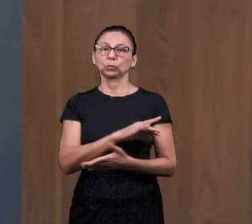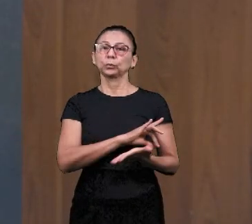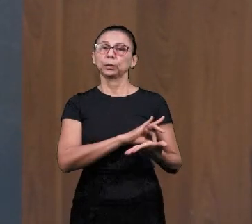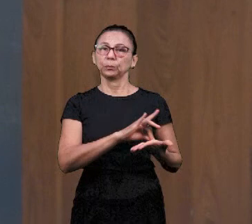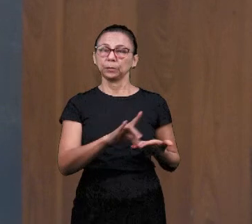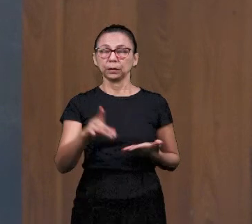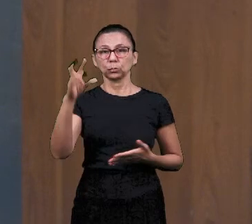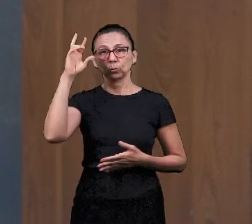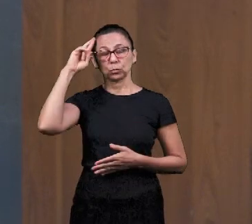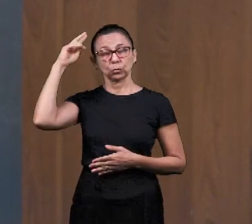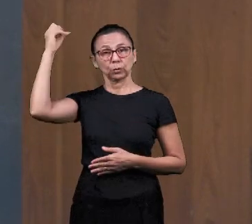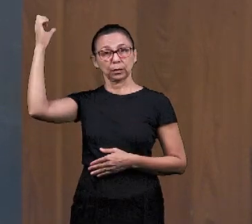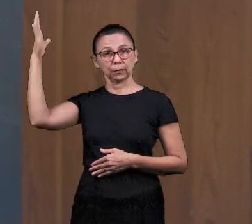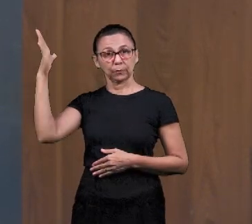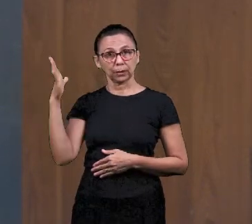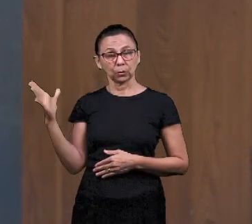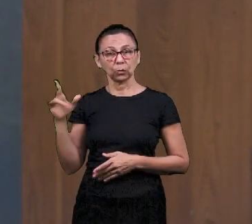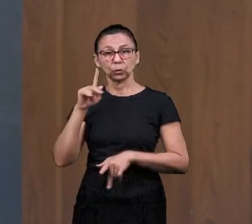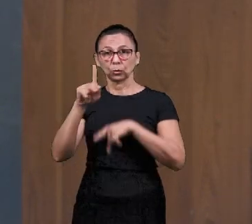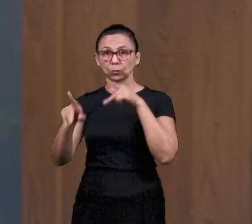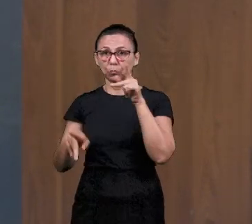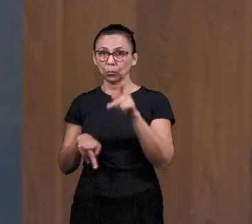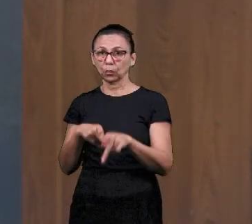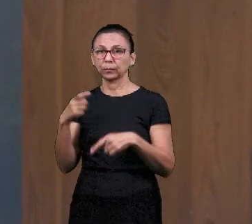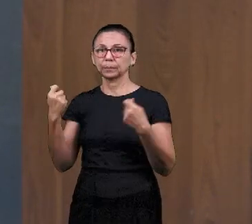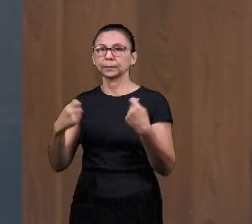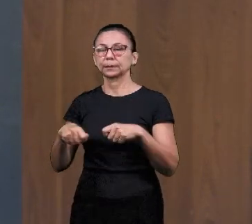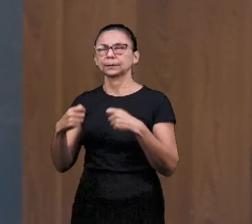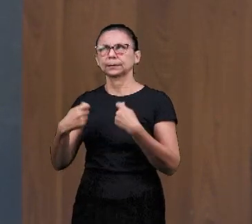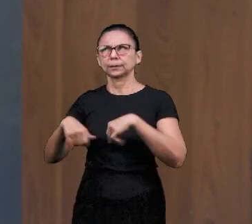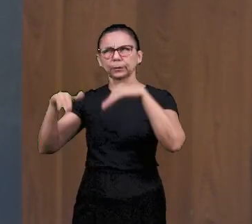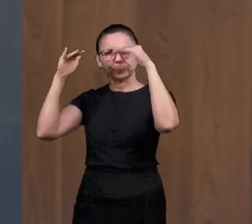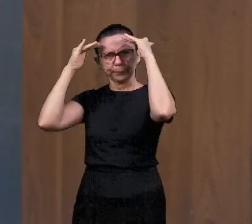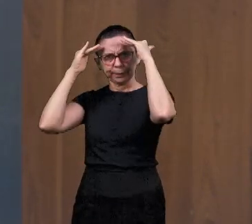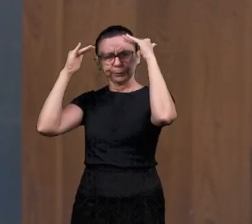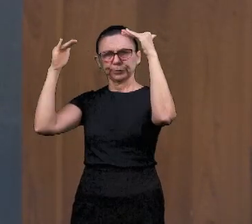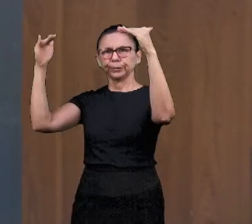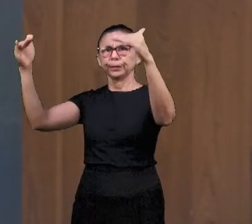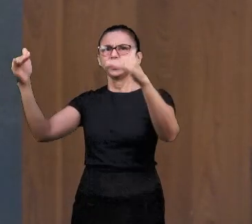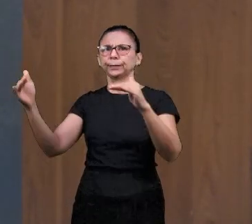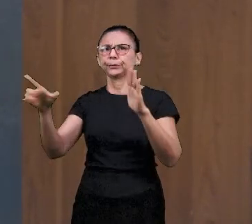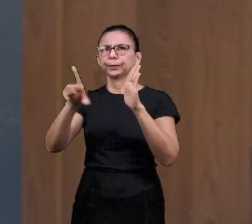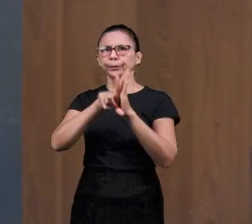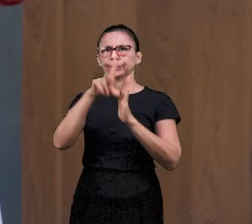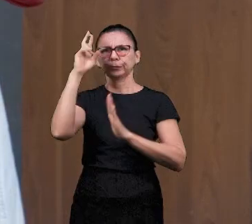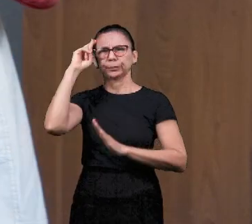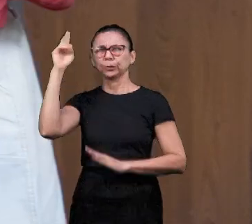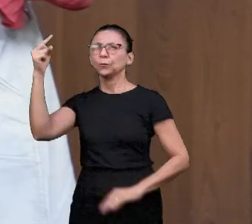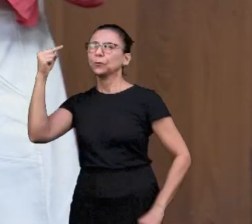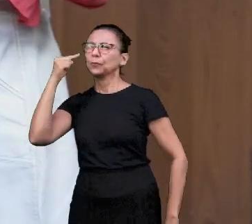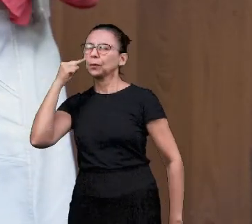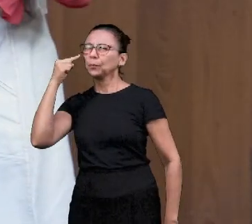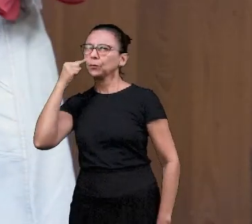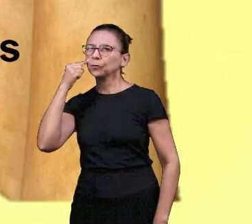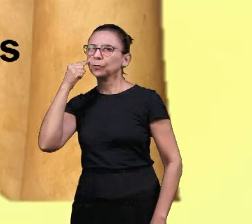à la parole du Seigneur. Nous allons lire quelle a été la parole du Seigneur pour eux. Car